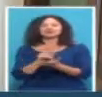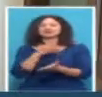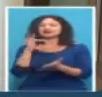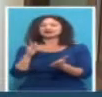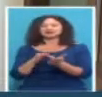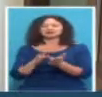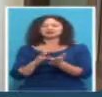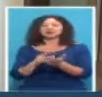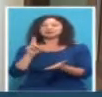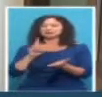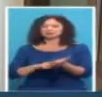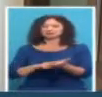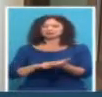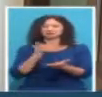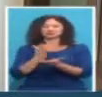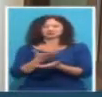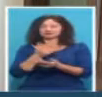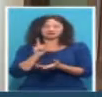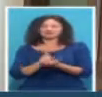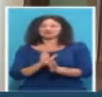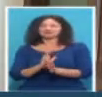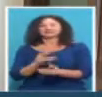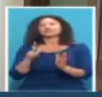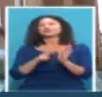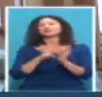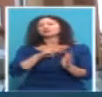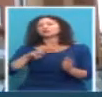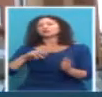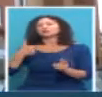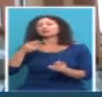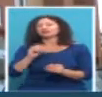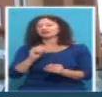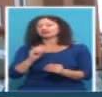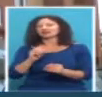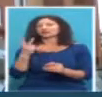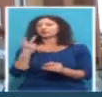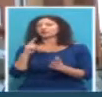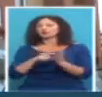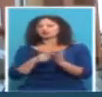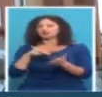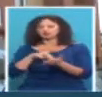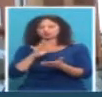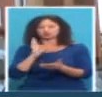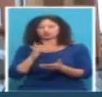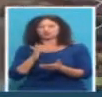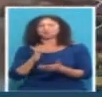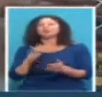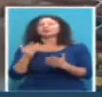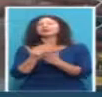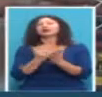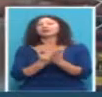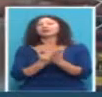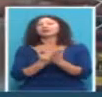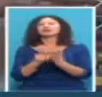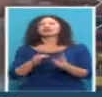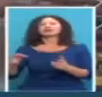прописку. Двухкомнатная, к примеру, здесь будет стоить порядка 8 миллионов тенге. Дополнительно к этому в рамках программы «Нурлы жер» в микрорайоне